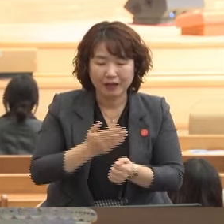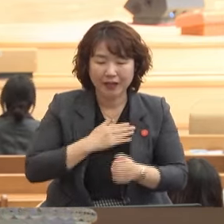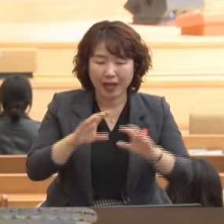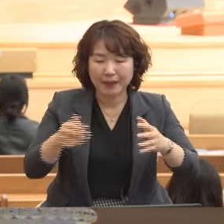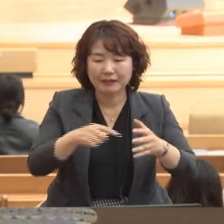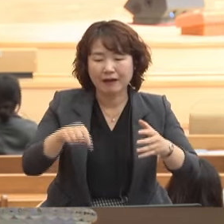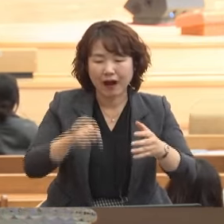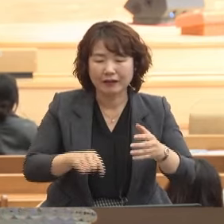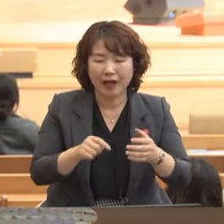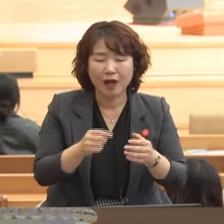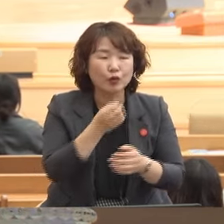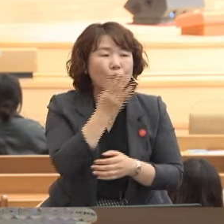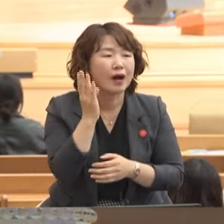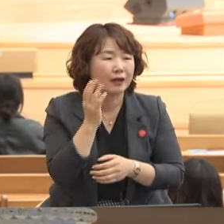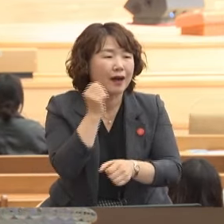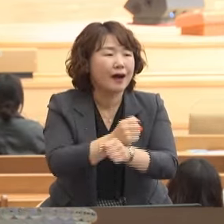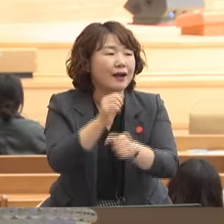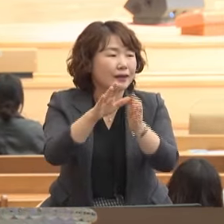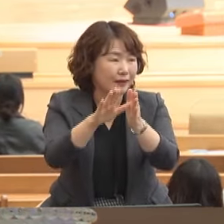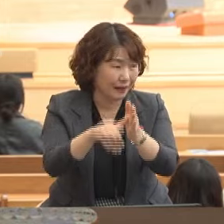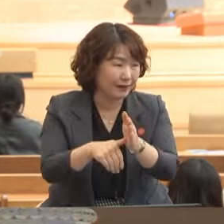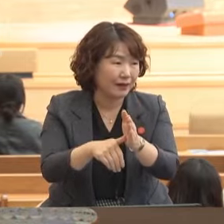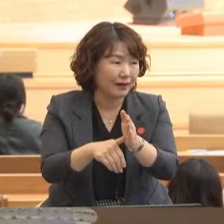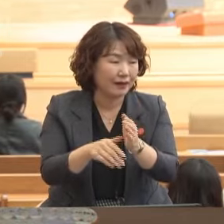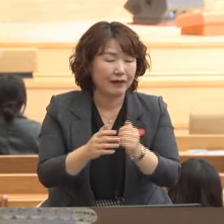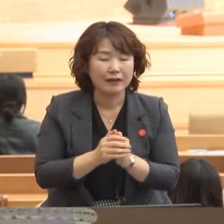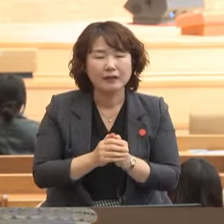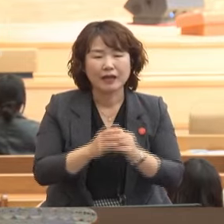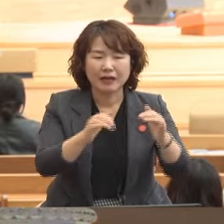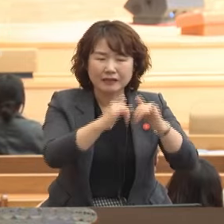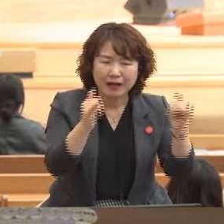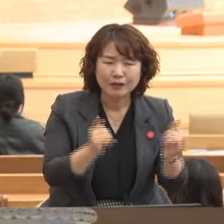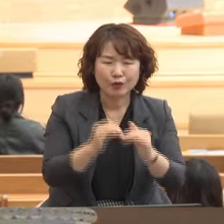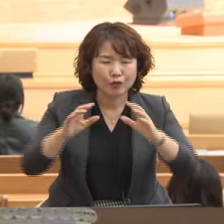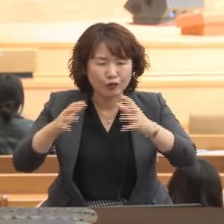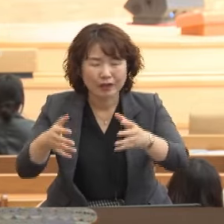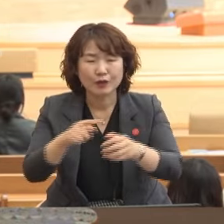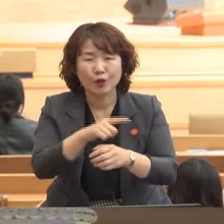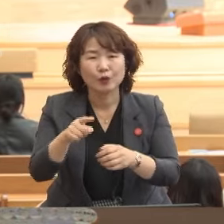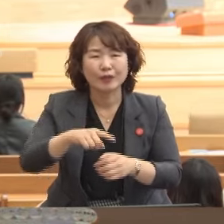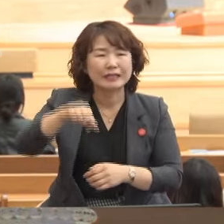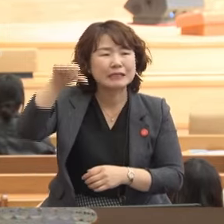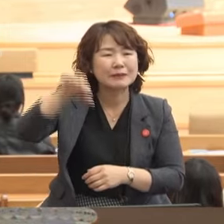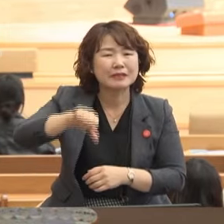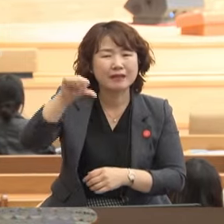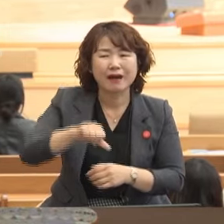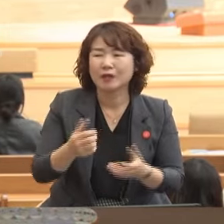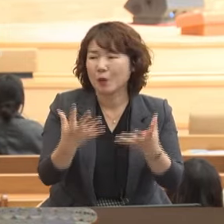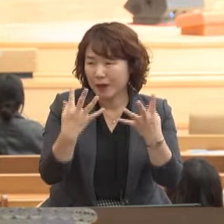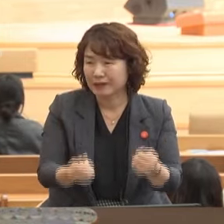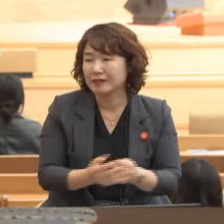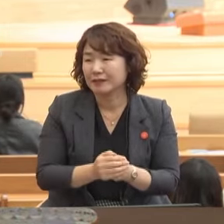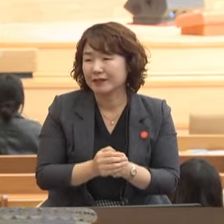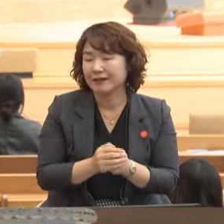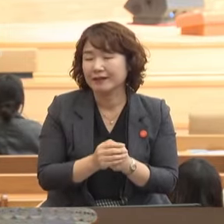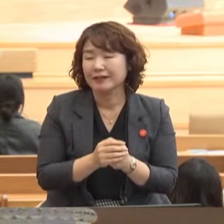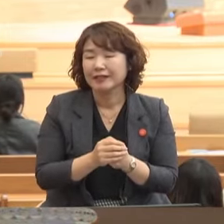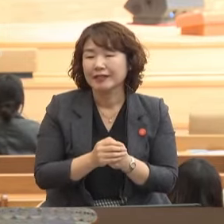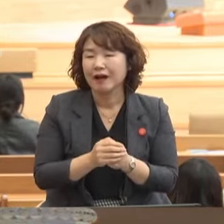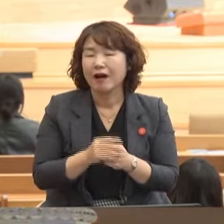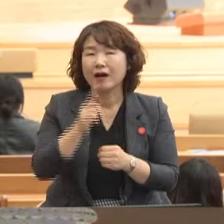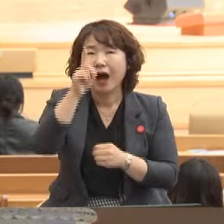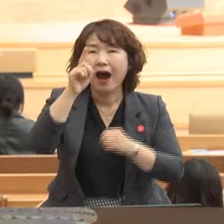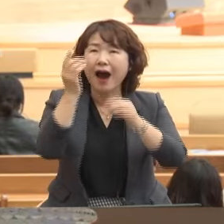가운데에 유행하게 할 때에. 예, 사회적으로 국가적으로 아주 재앙이 됩니다. 조금 설명드리면 첫 번째,